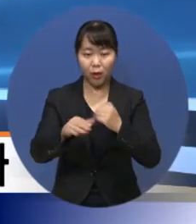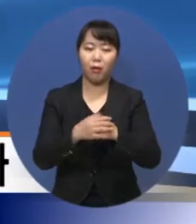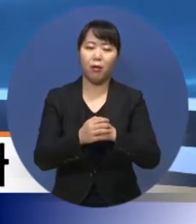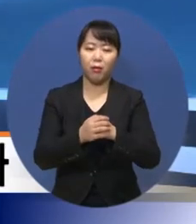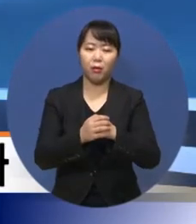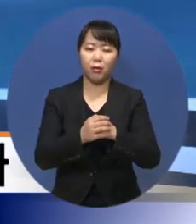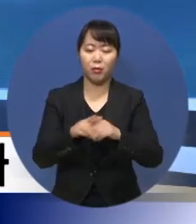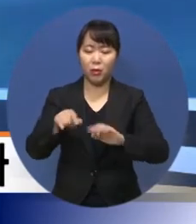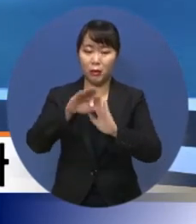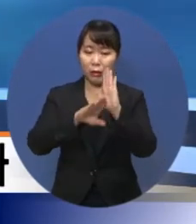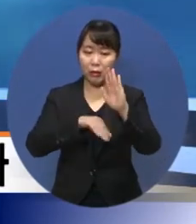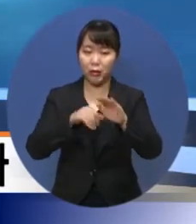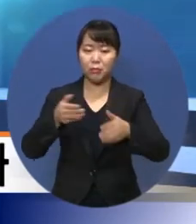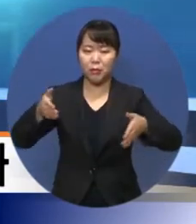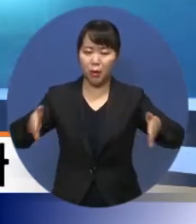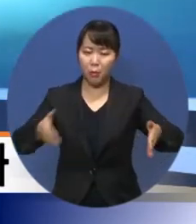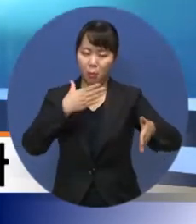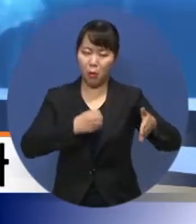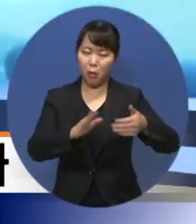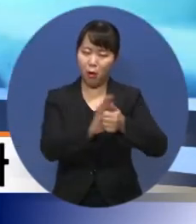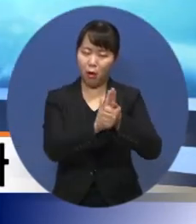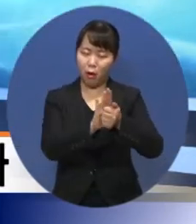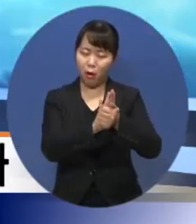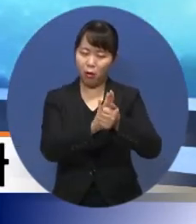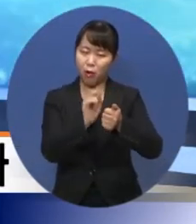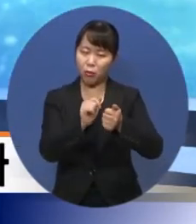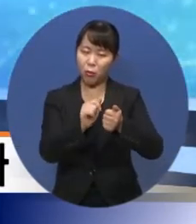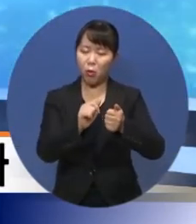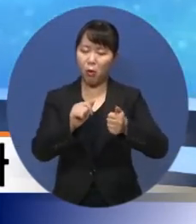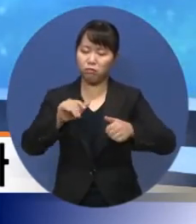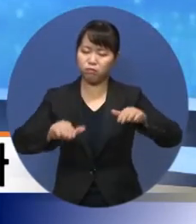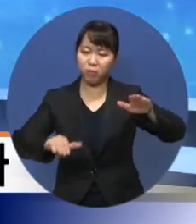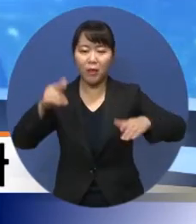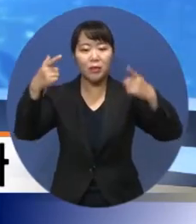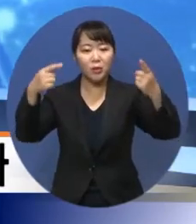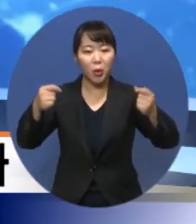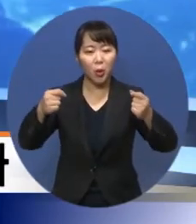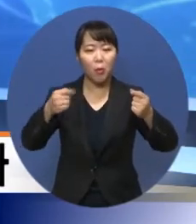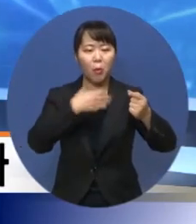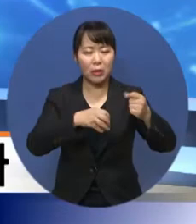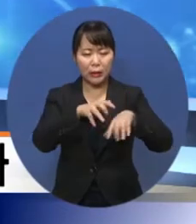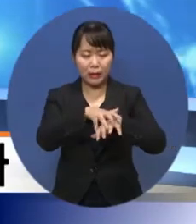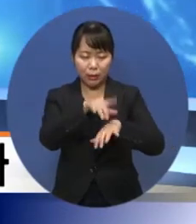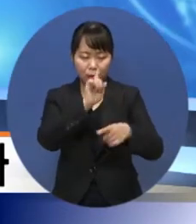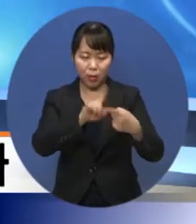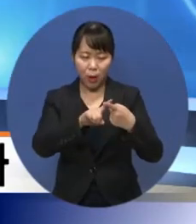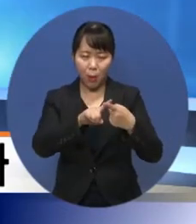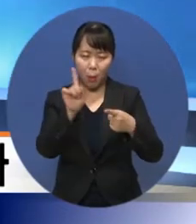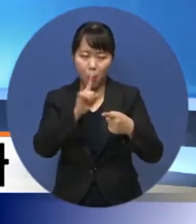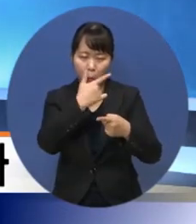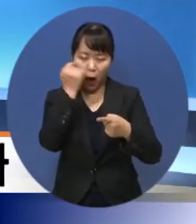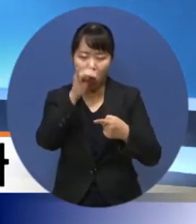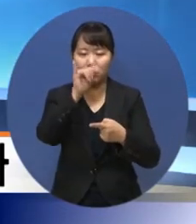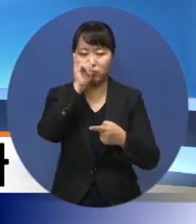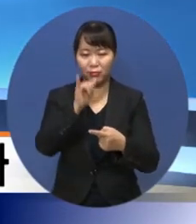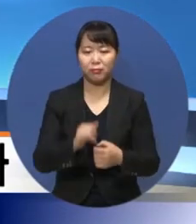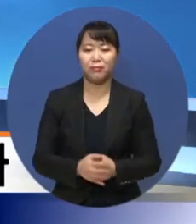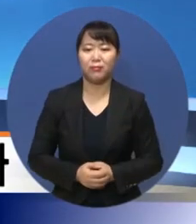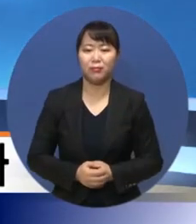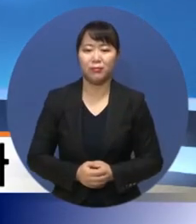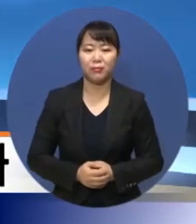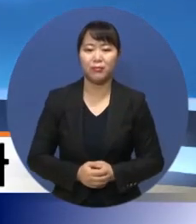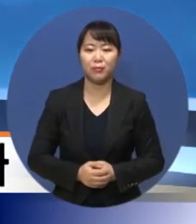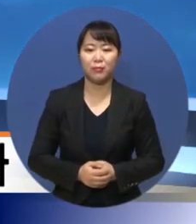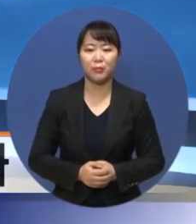양등급 사이의 복지 혜택 정도가 크게 벌어지는 등 복지 체계에 구멍이 있는 것으로 드러났습니다. 보도에